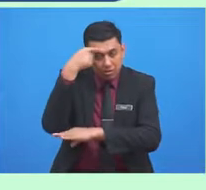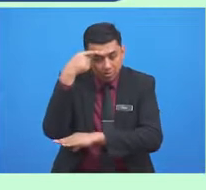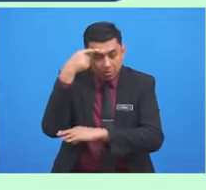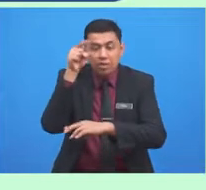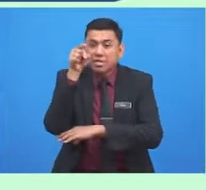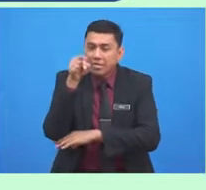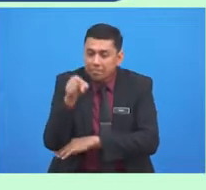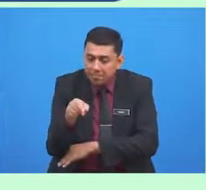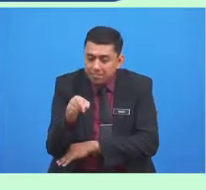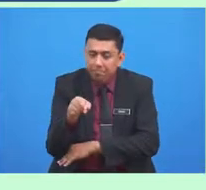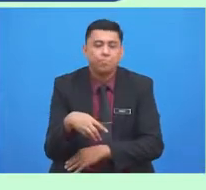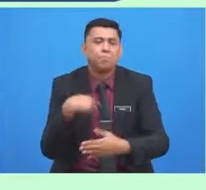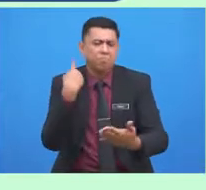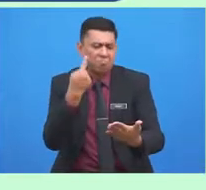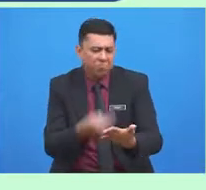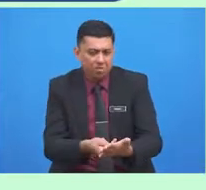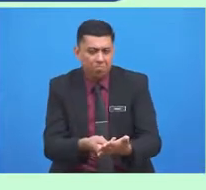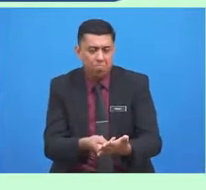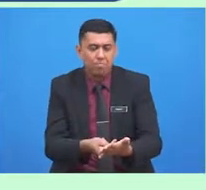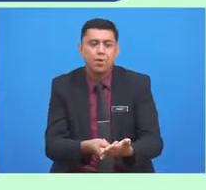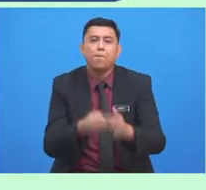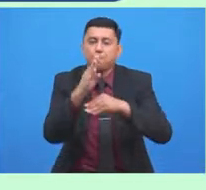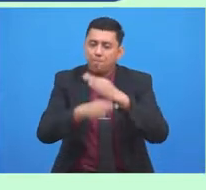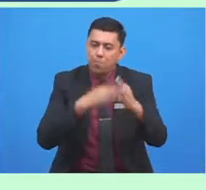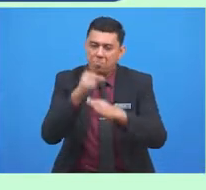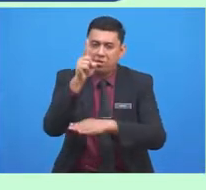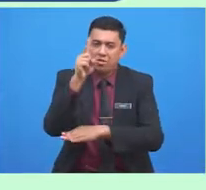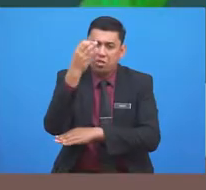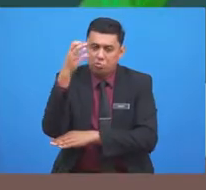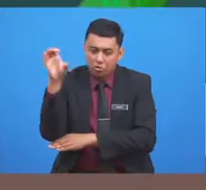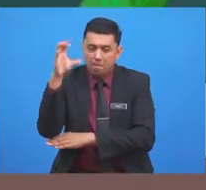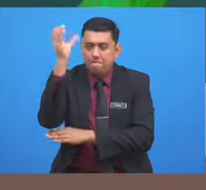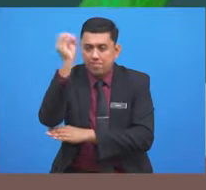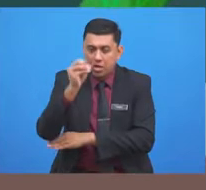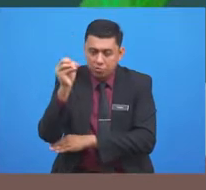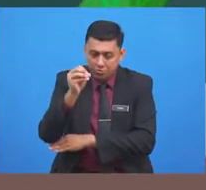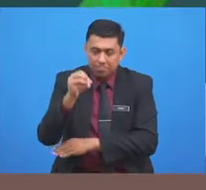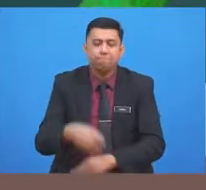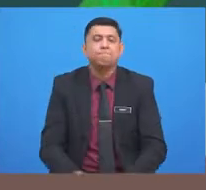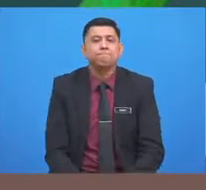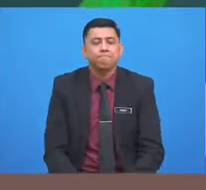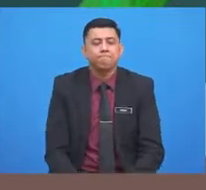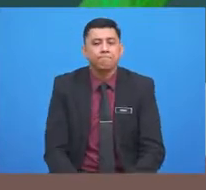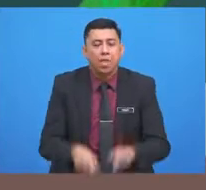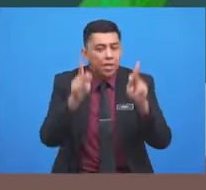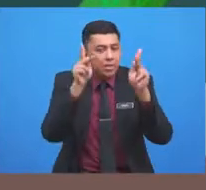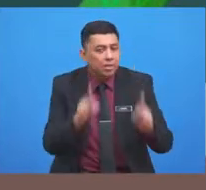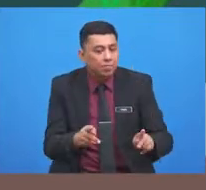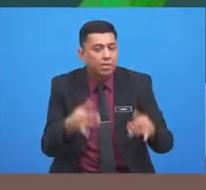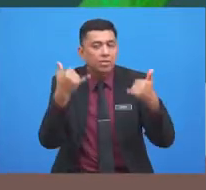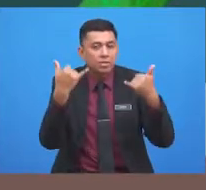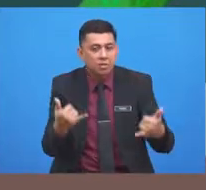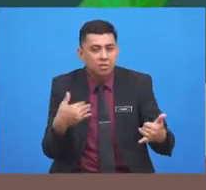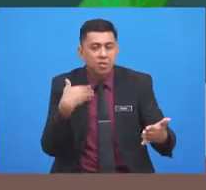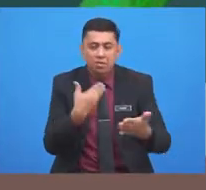titisan hujan tidak menimpa bumi 100%. Seterusnya pelajar-pelajar, kini